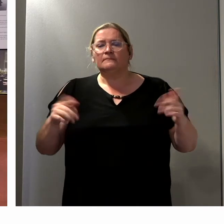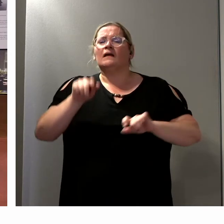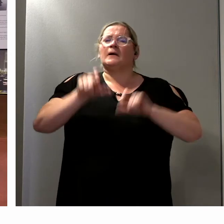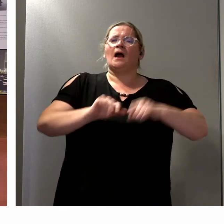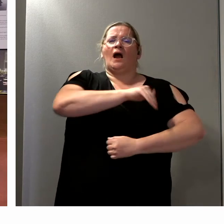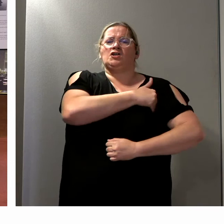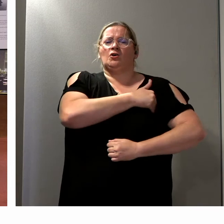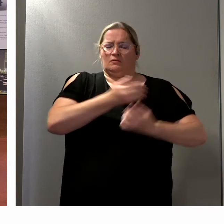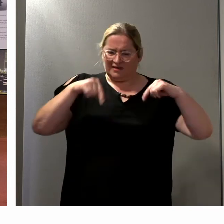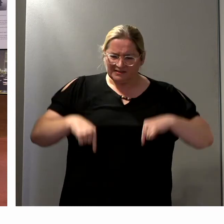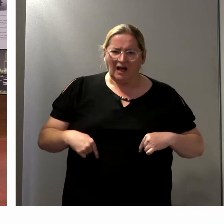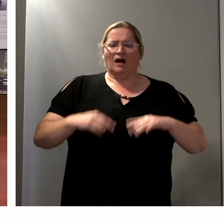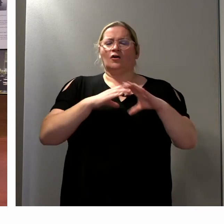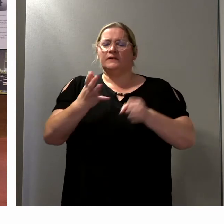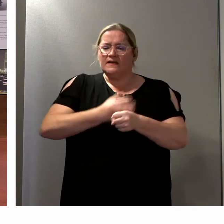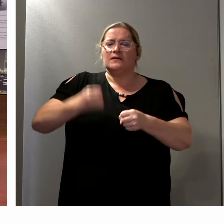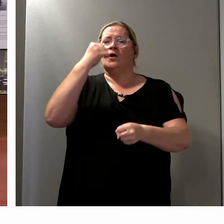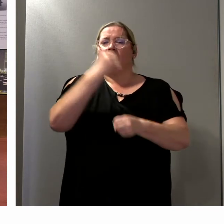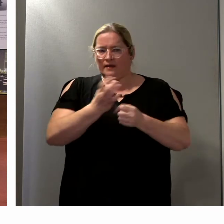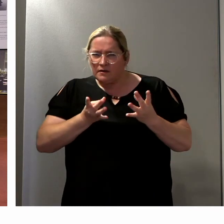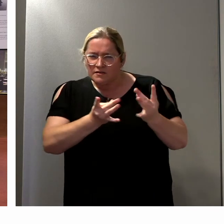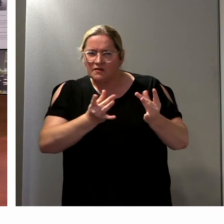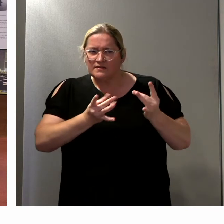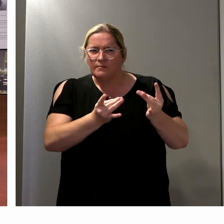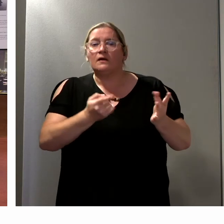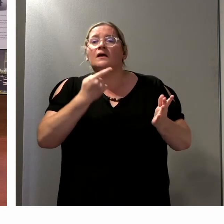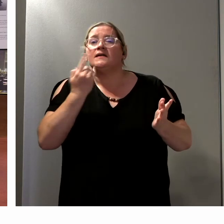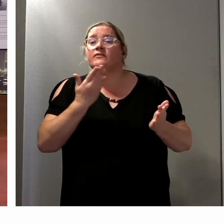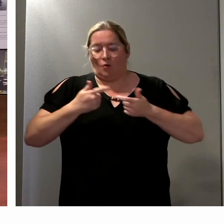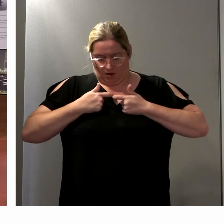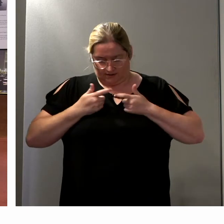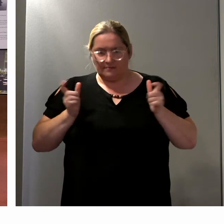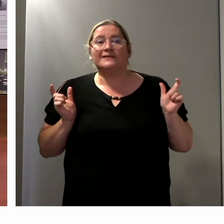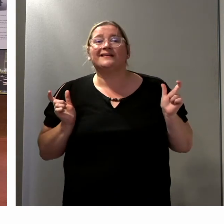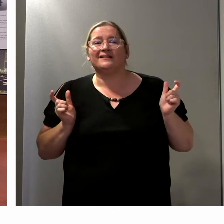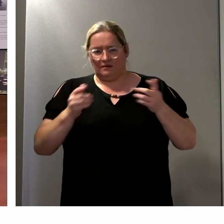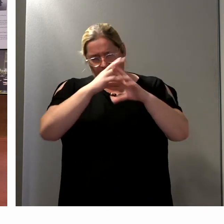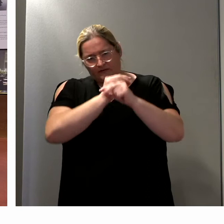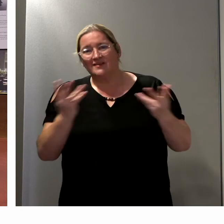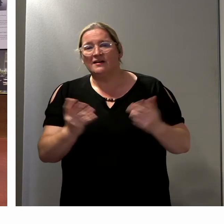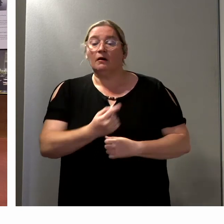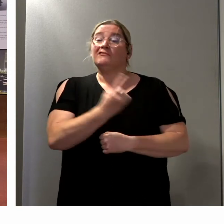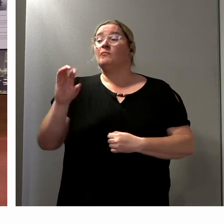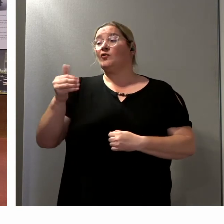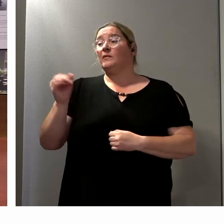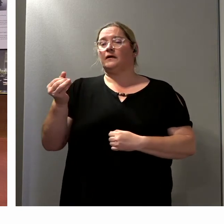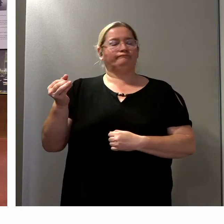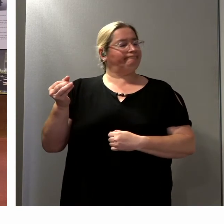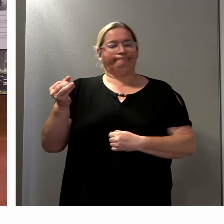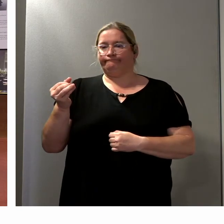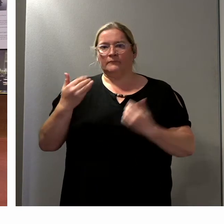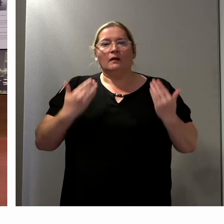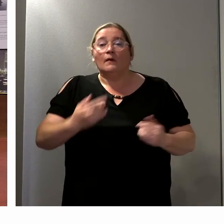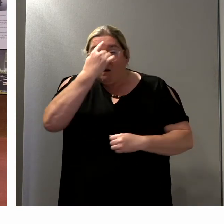agents de l'État, des communicants, à finalement qu'est-ce que l'accessibilité. L'accessibilité ne se limite pas à la partie numérique, c'est souvent